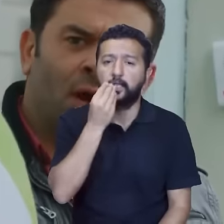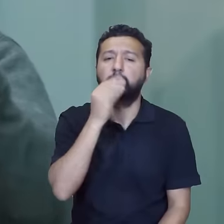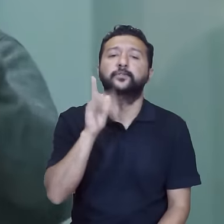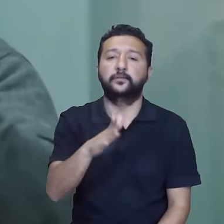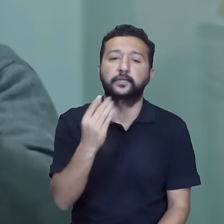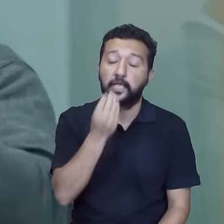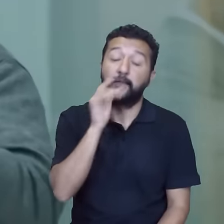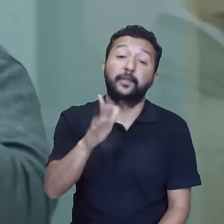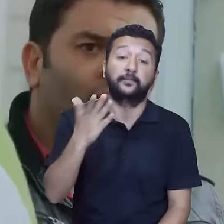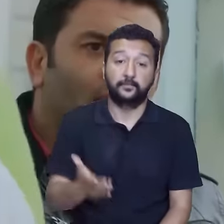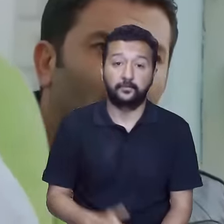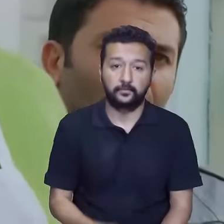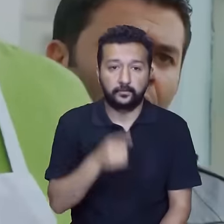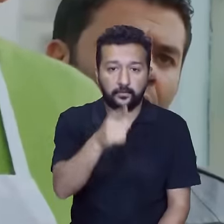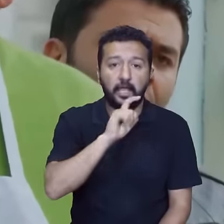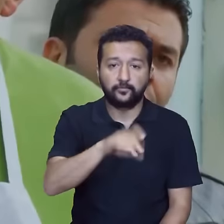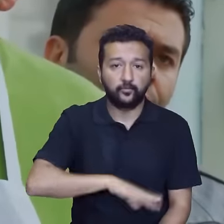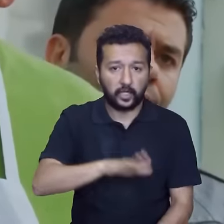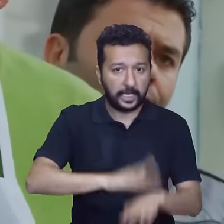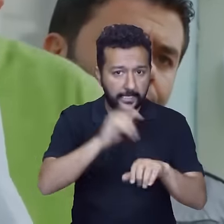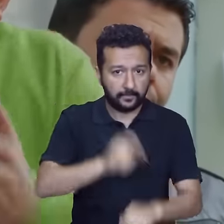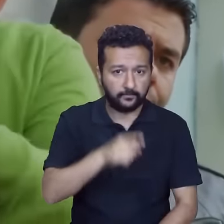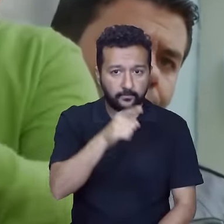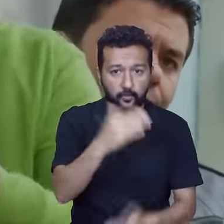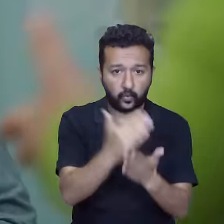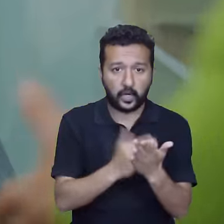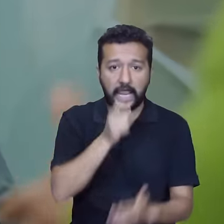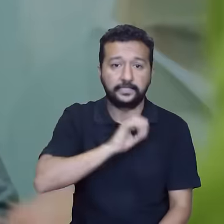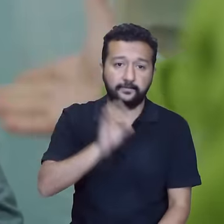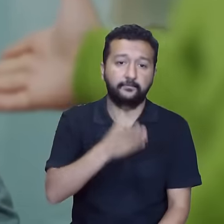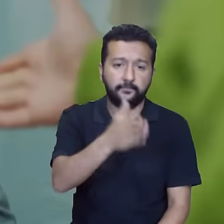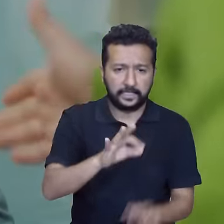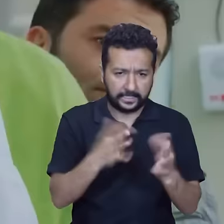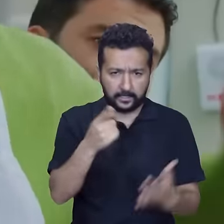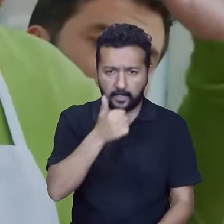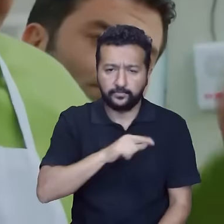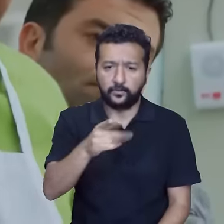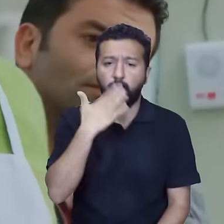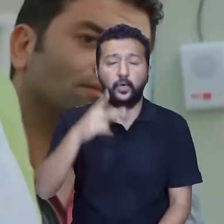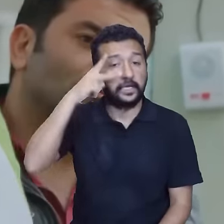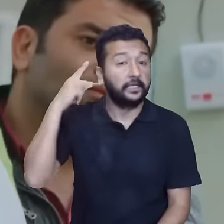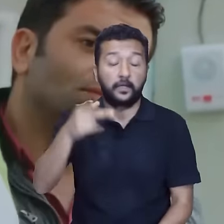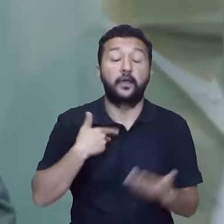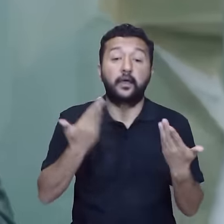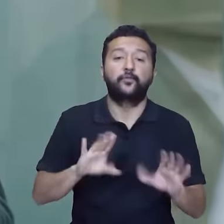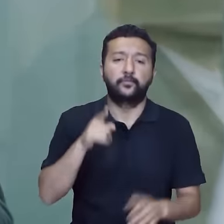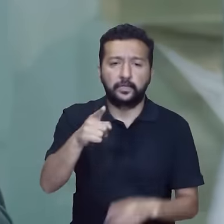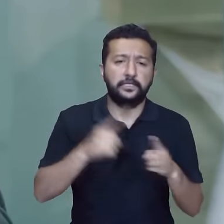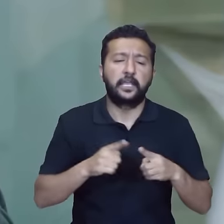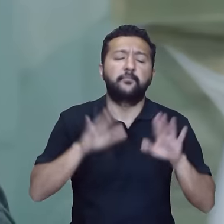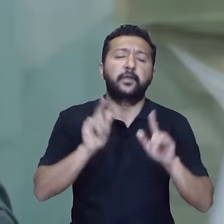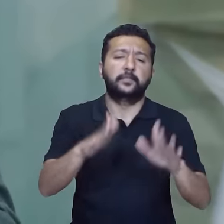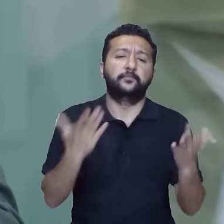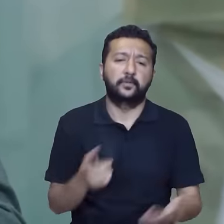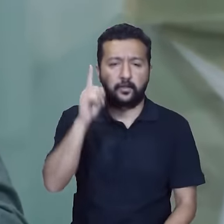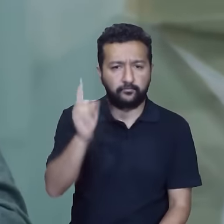yemeyeceğim. Ne yiyemezsen yeme valla. Kendi ya, yedi. Ya Yamunoğlu ne yapıyorsun ya? Kural ihlali var burada. Ne demek abi? Yok hile var. Kabul etmiyorum. Ya saymazsan